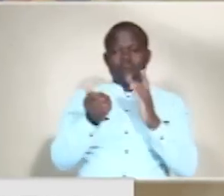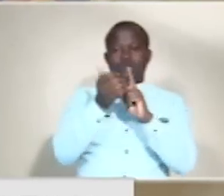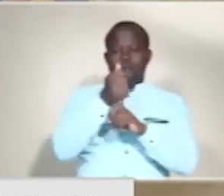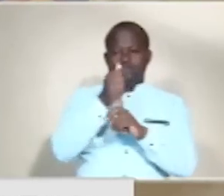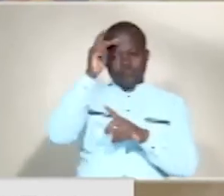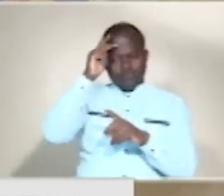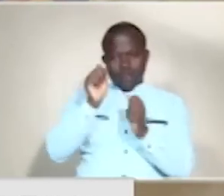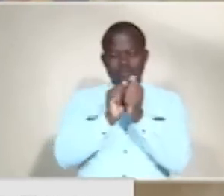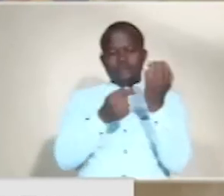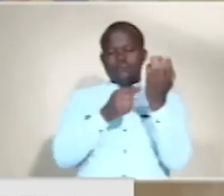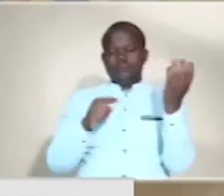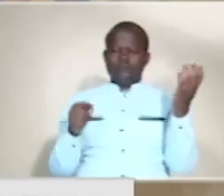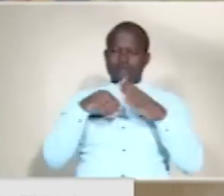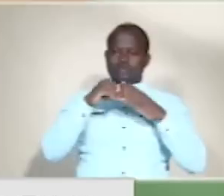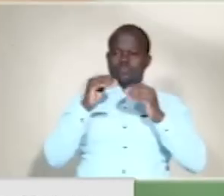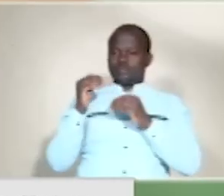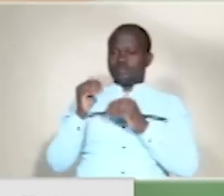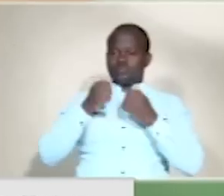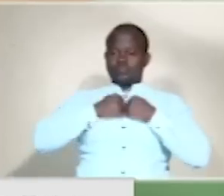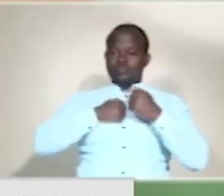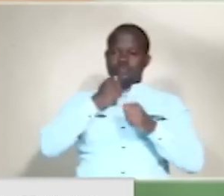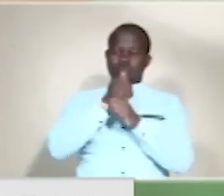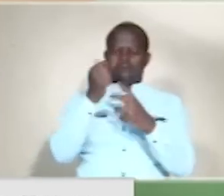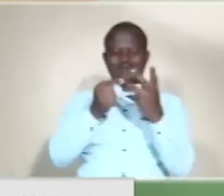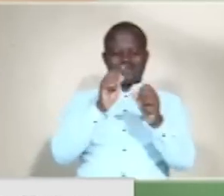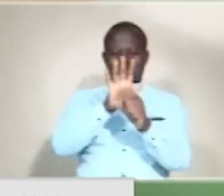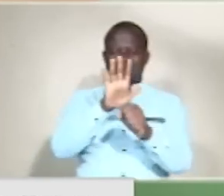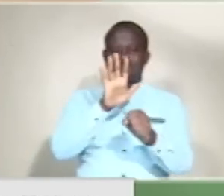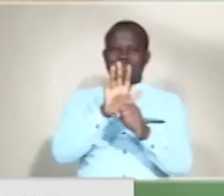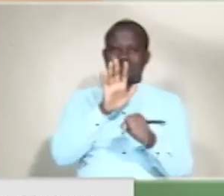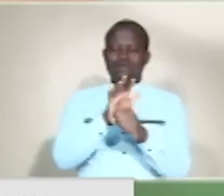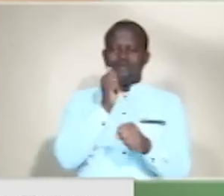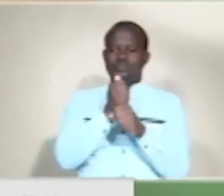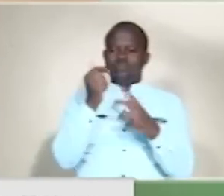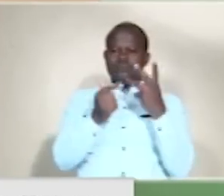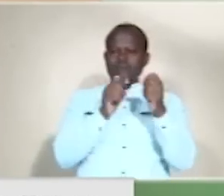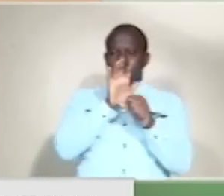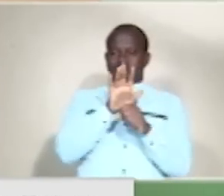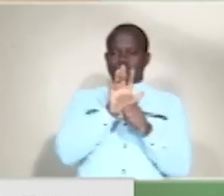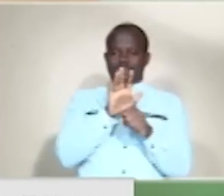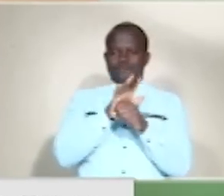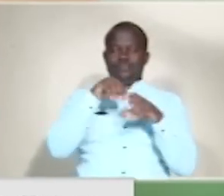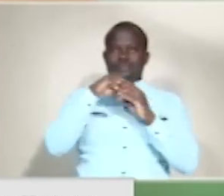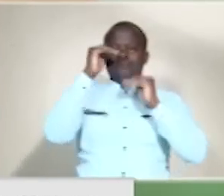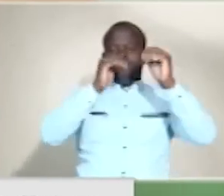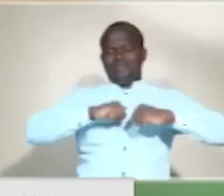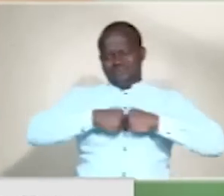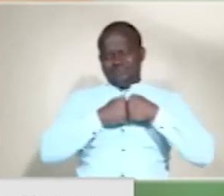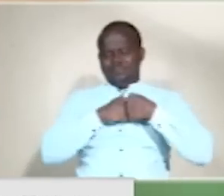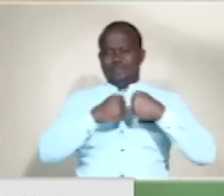tekinoloji. Ku ruhande rw'u Rwanda hakozwe ibintu byinshi mu by'ukuri, hakozwe ibintu byinshi mu rwego rwo guhangana